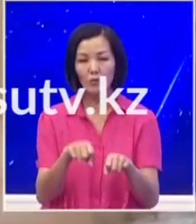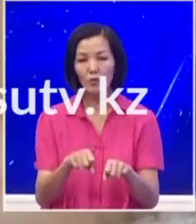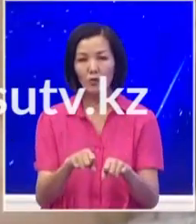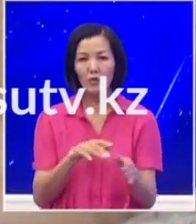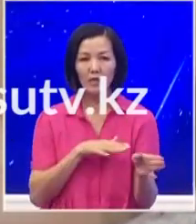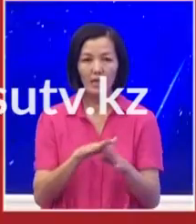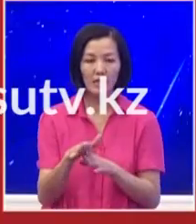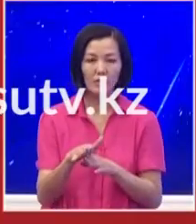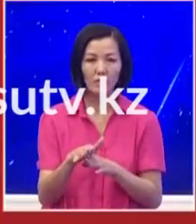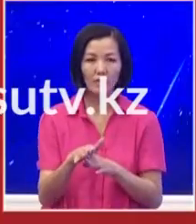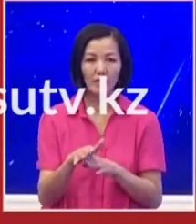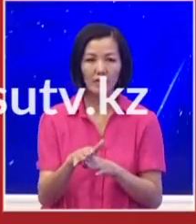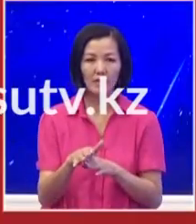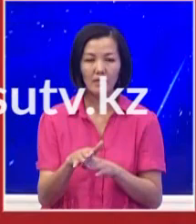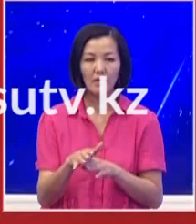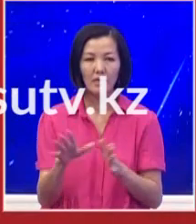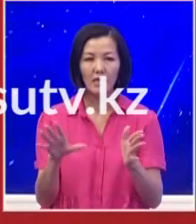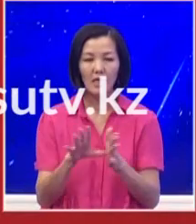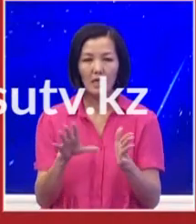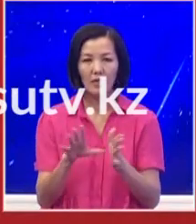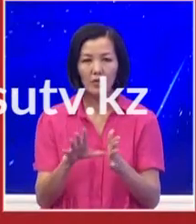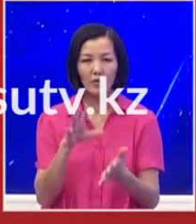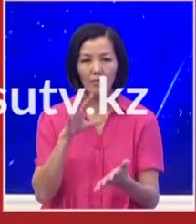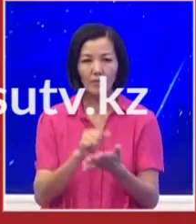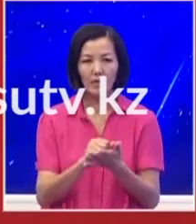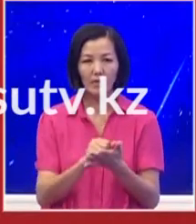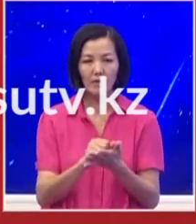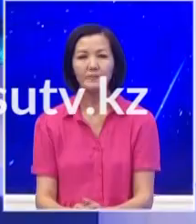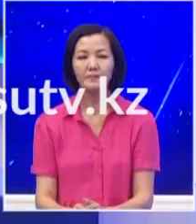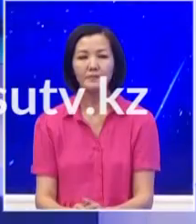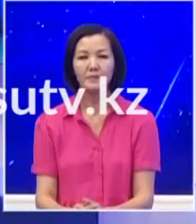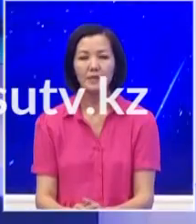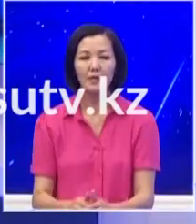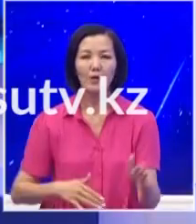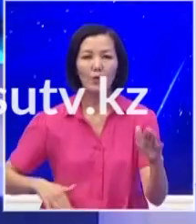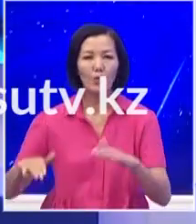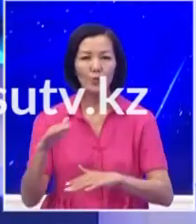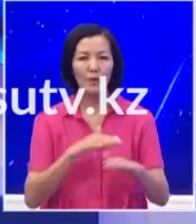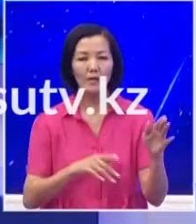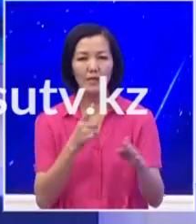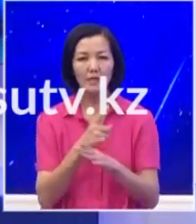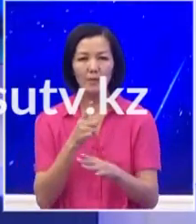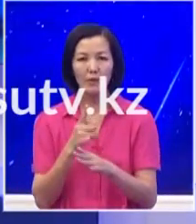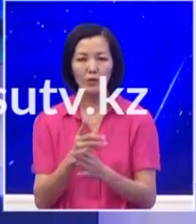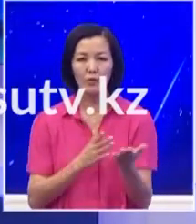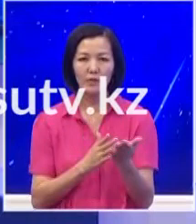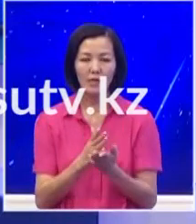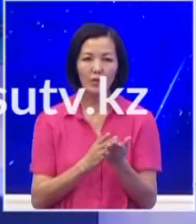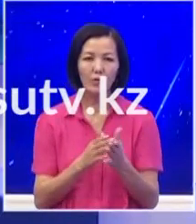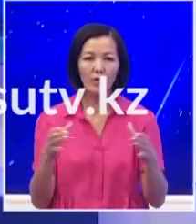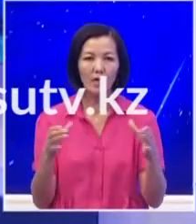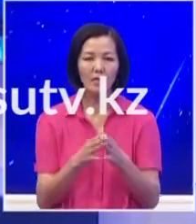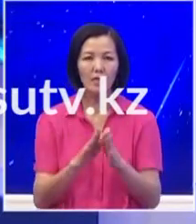Реализован сервис электронное бронирование в электронных очередях. Купаться запрещено. Сотрудники